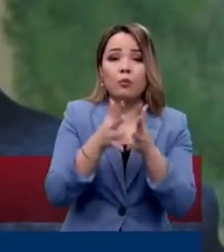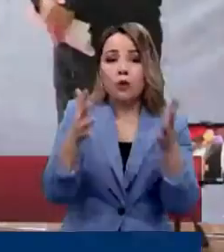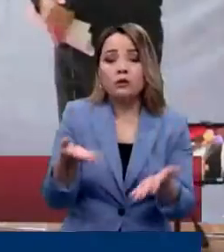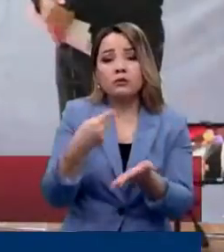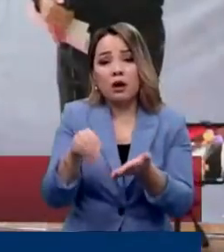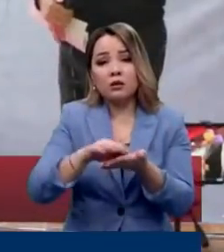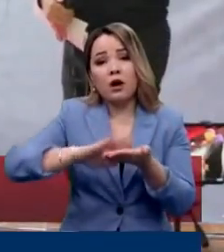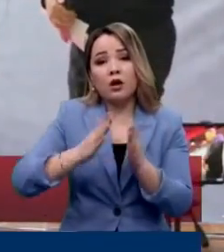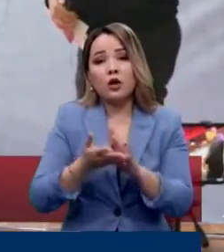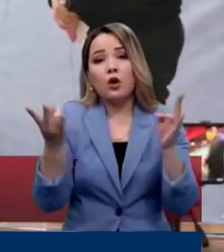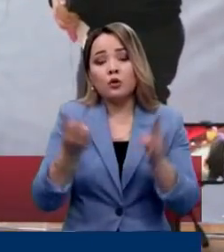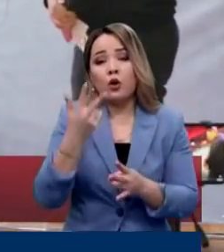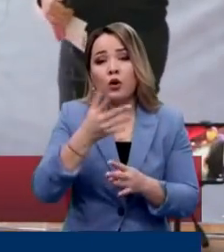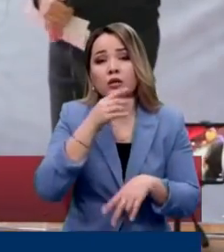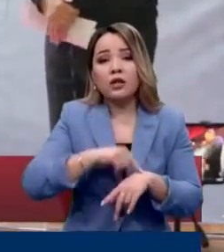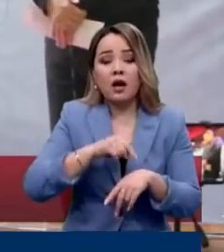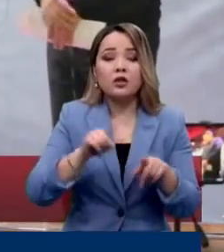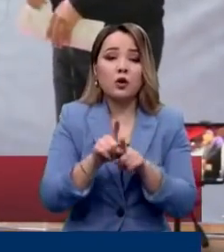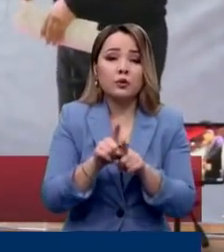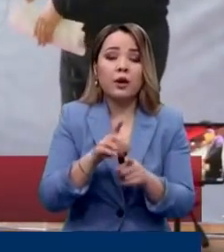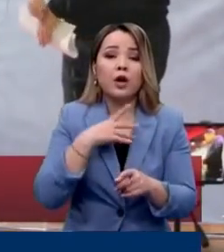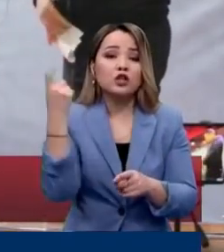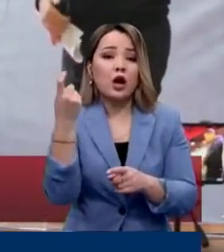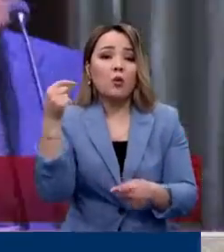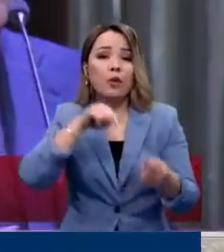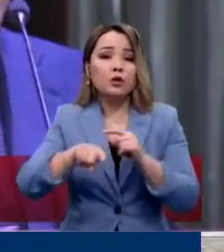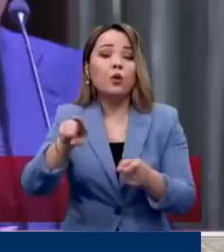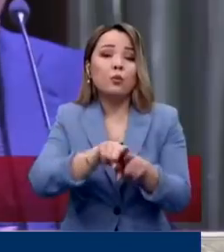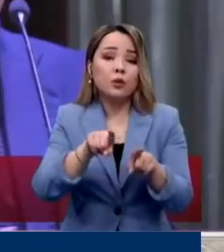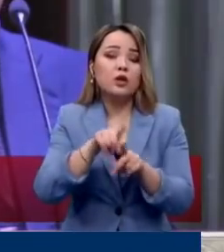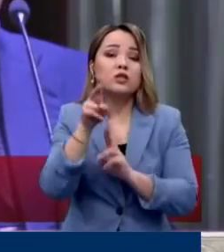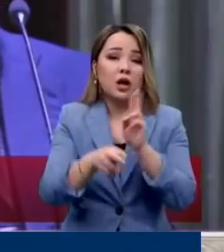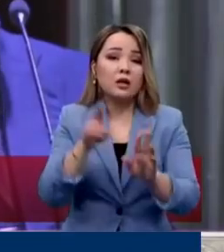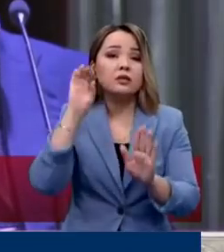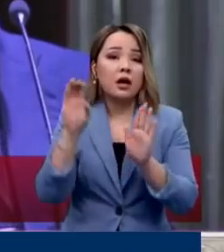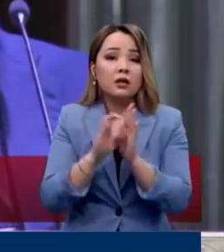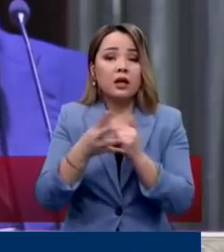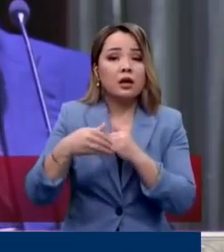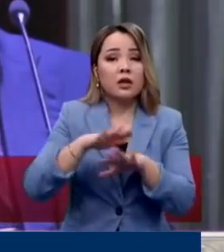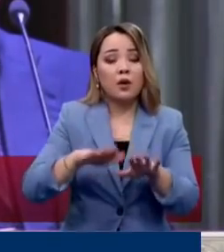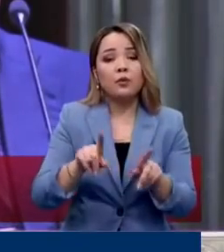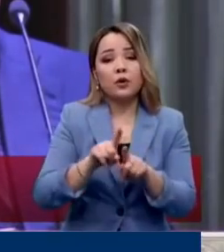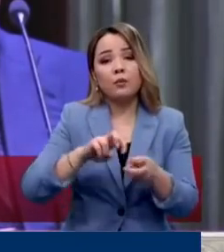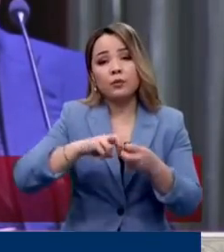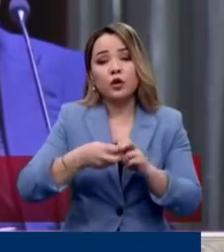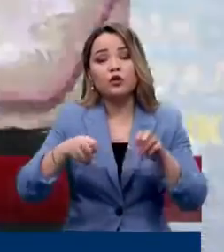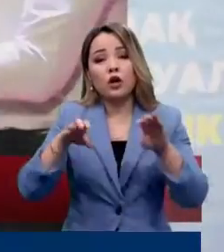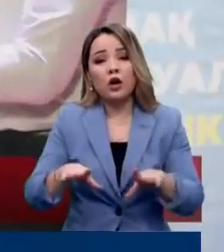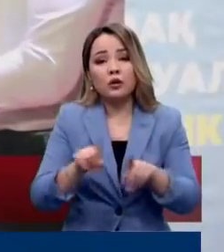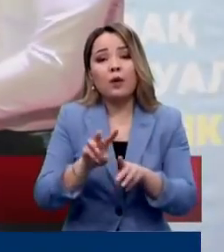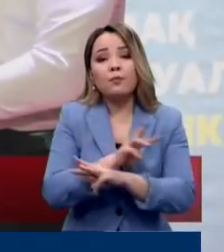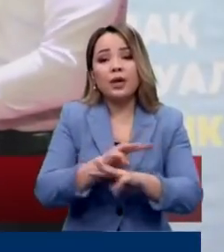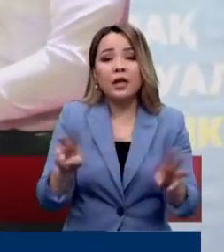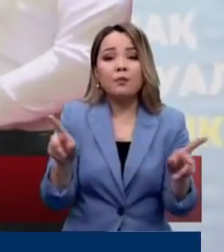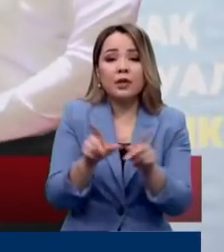керек. Ал 3 сағат бойы шаруалардың бір-біріне ұқсайтын шағымын тыңдаған өңір басшысы мәселенің шешімін тиісті